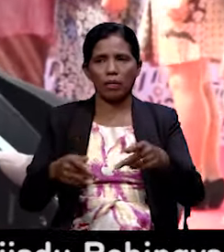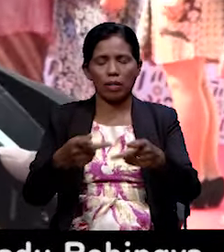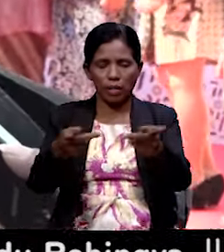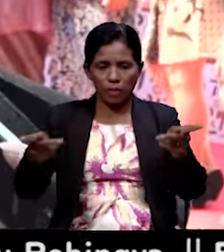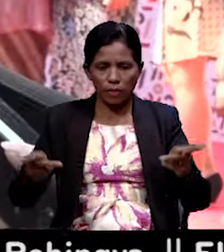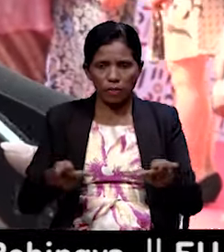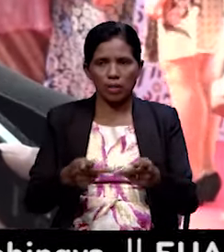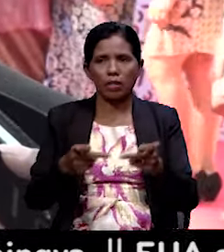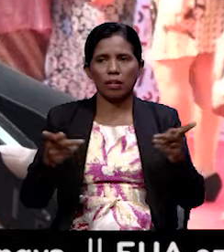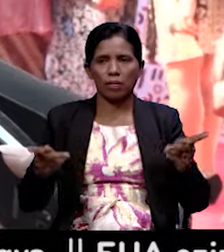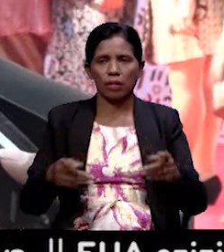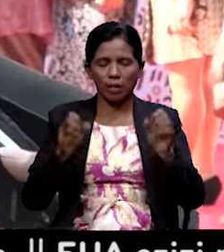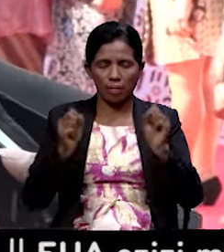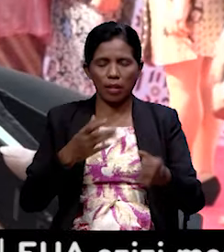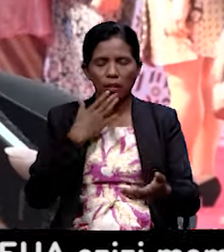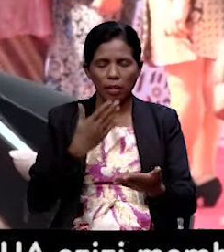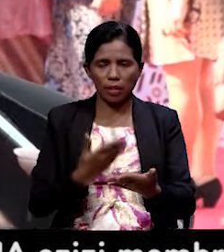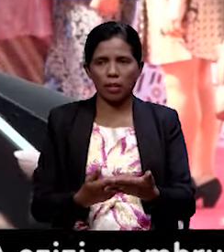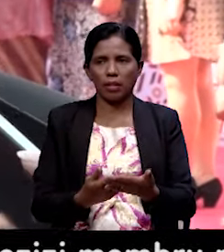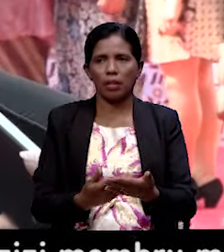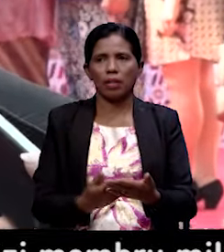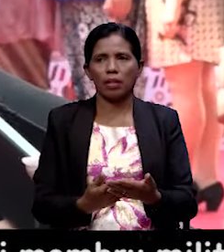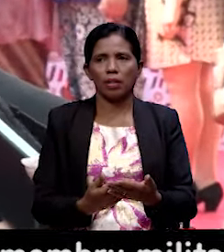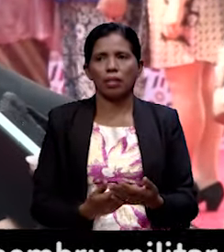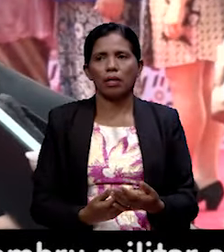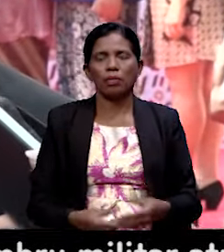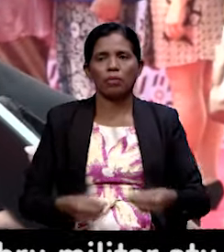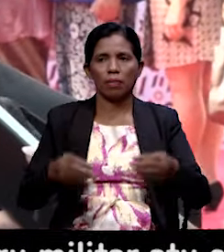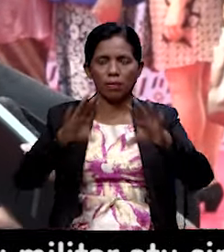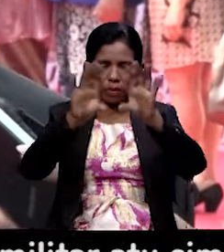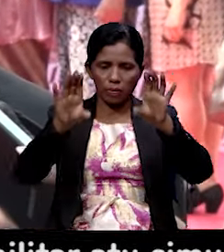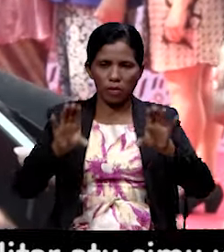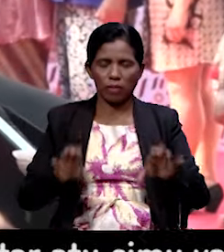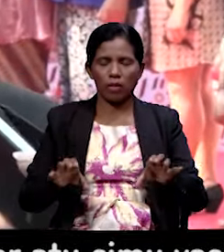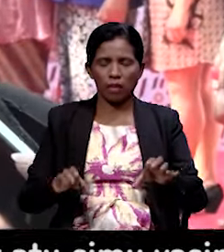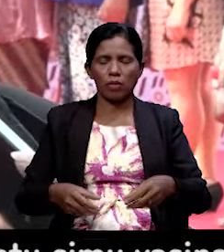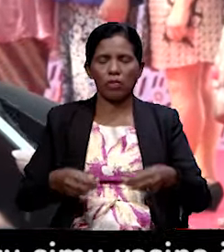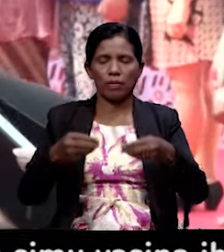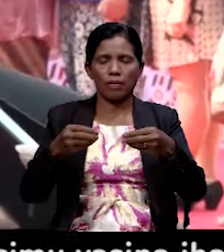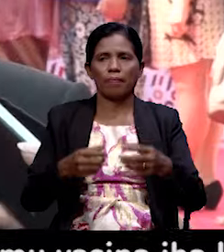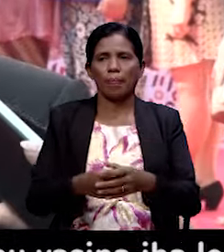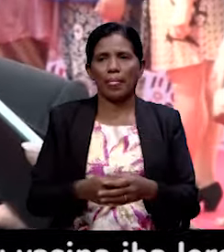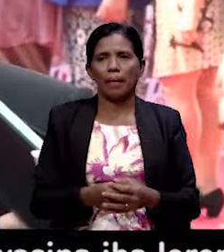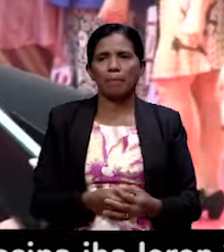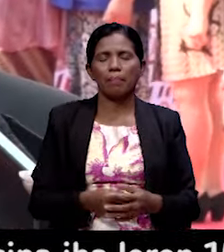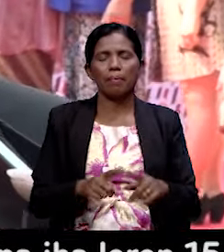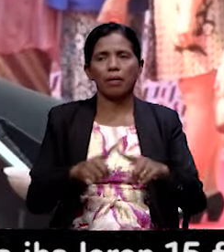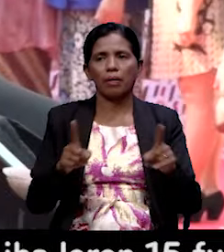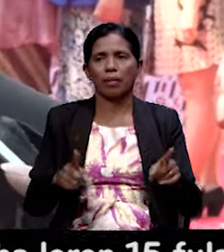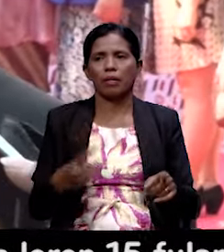kebun itu lebih bermanfaat bagi saya daripada selembar kertas penghargaan tapi itu memang